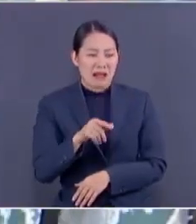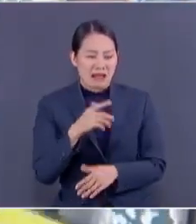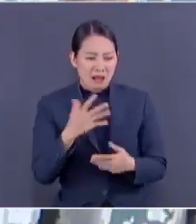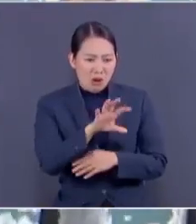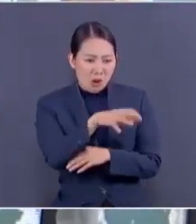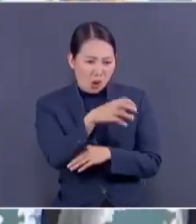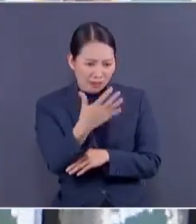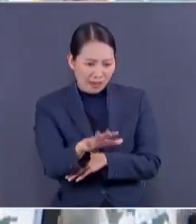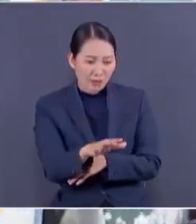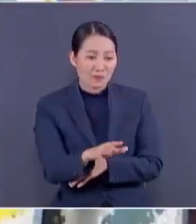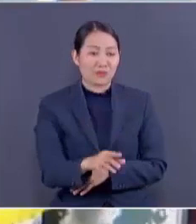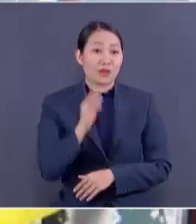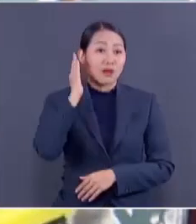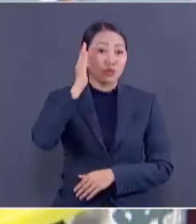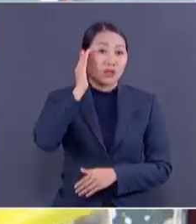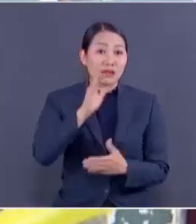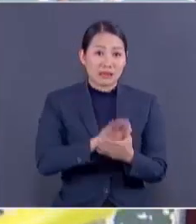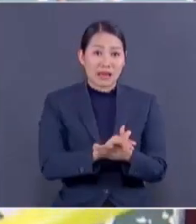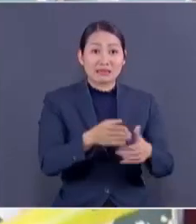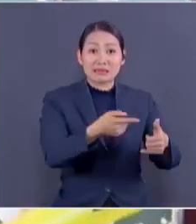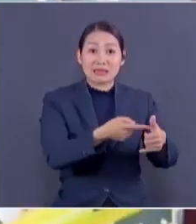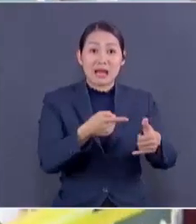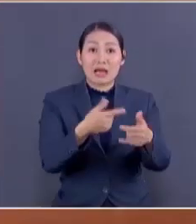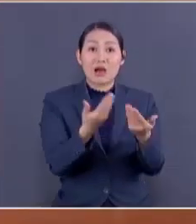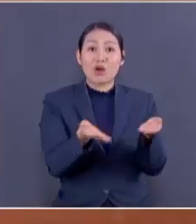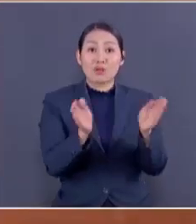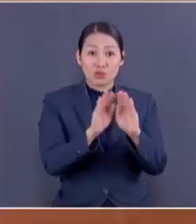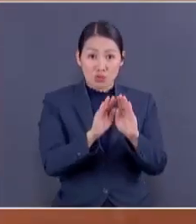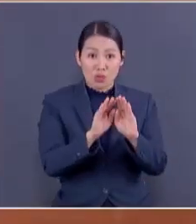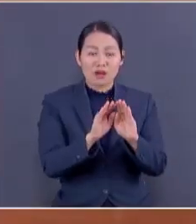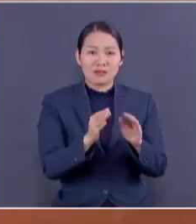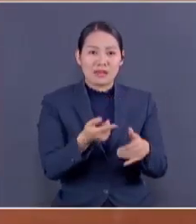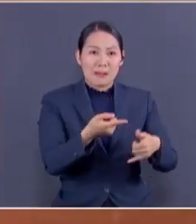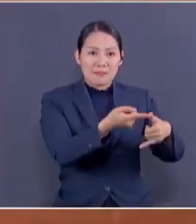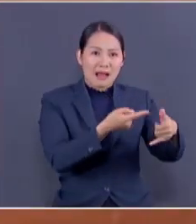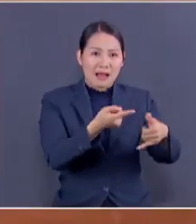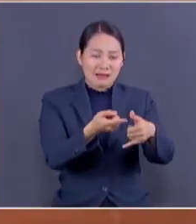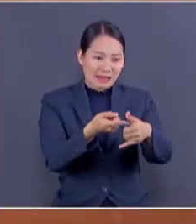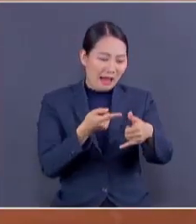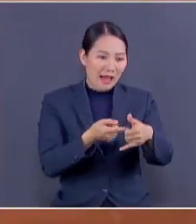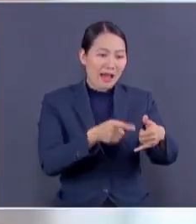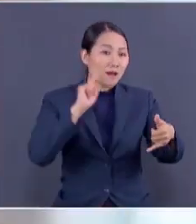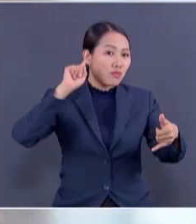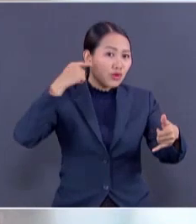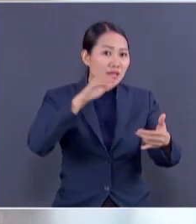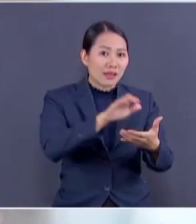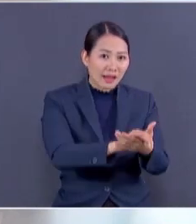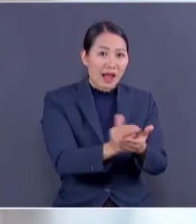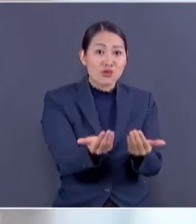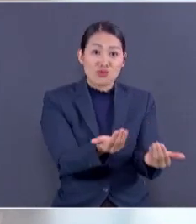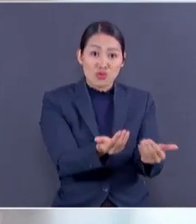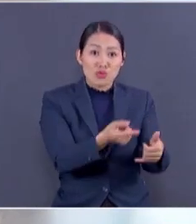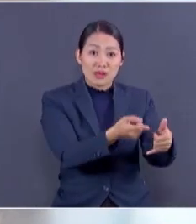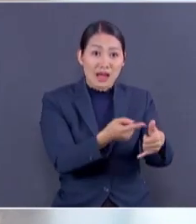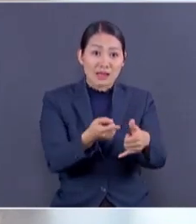ความคืบหน้ากรณีสามีฆ่ายกครัวภรรยาและลูกชาย2คนก่อนที่จะปาดคอตัวเองหวังจะจบปัญหานะครับแต่ว่าสุดท้ายเนี่ยสามี